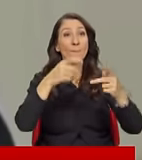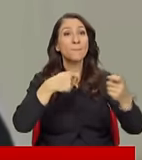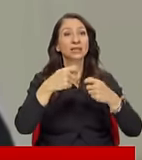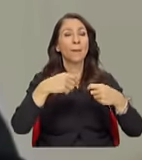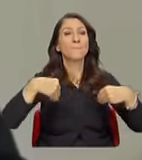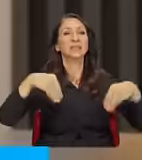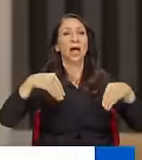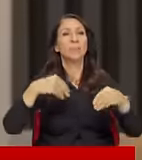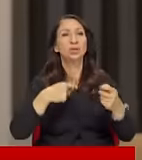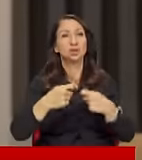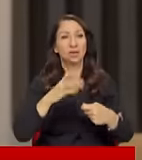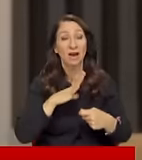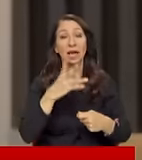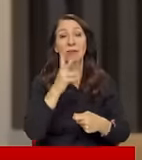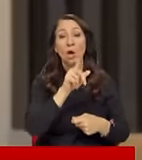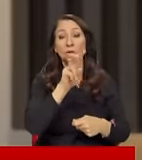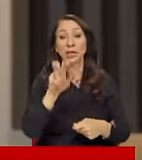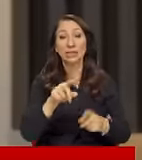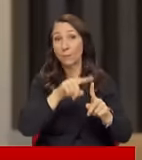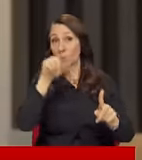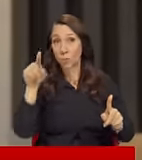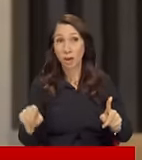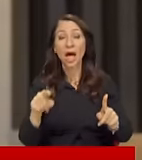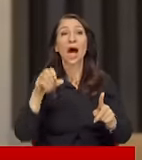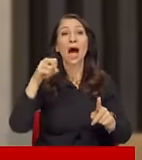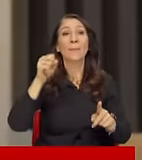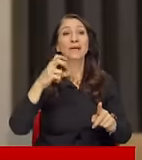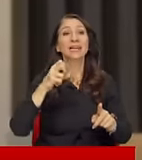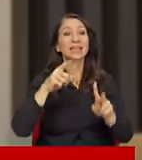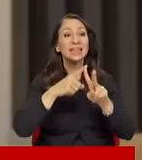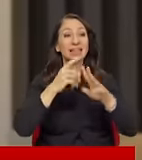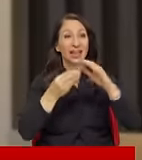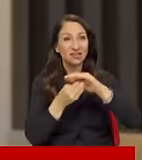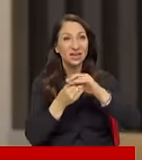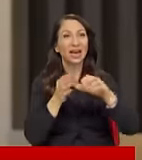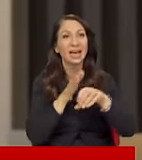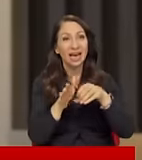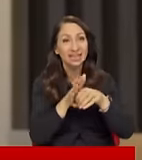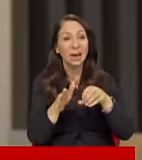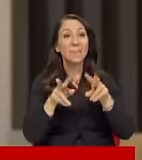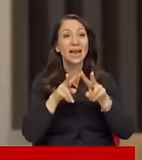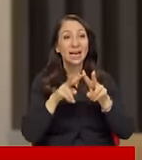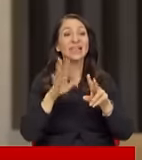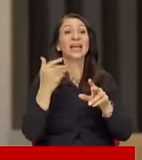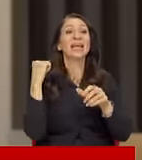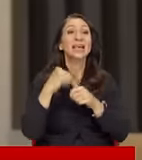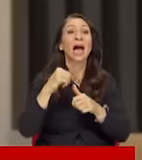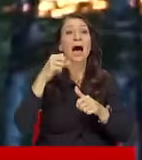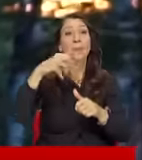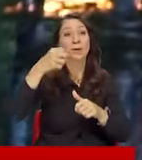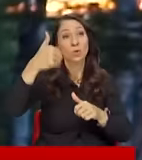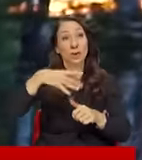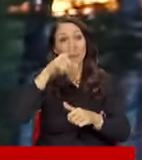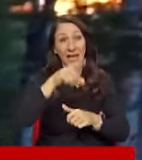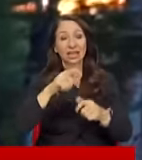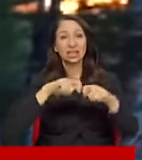ve pazarlama şirketi var. 2018'den bu yana AK Partili Nevşehir, Kayseri Melikgazi ve yine AK Parti